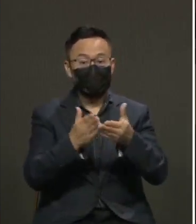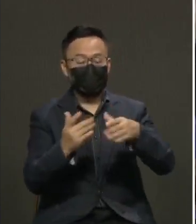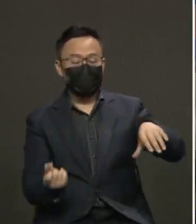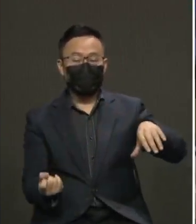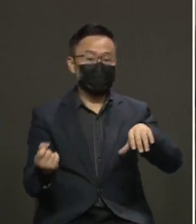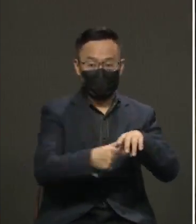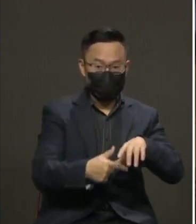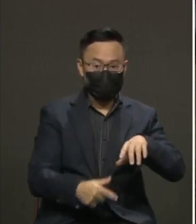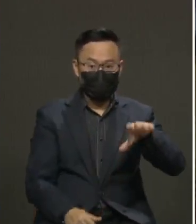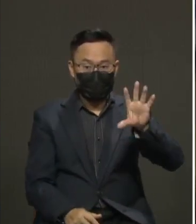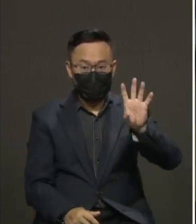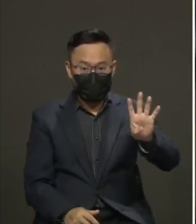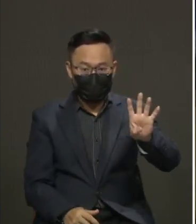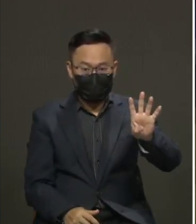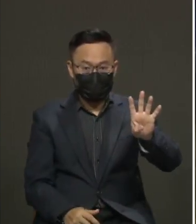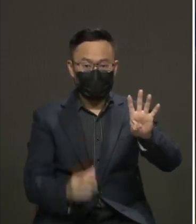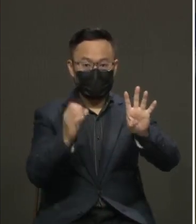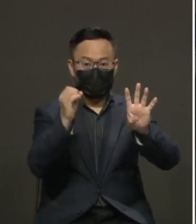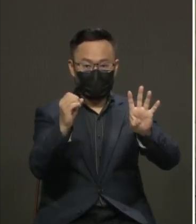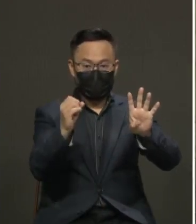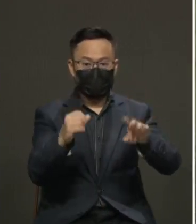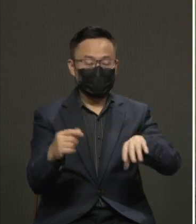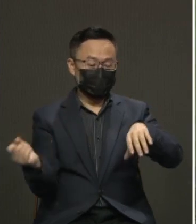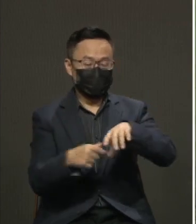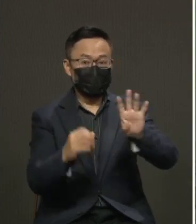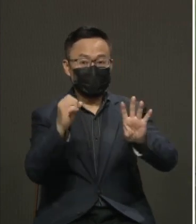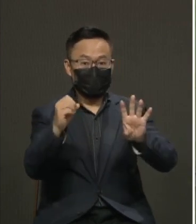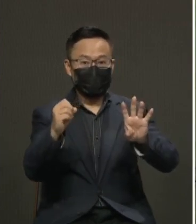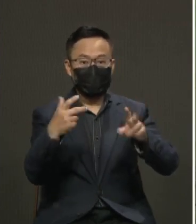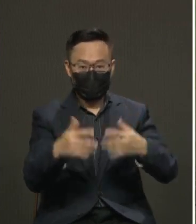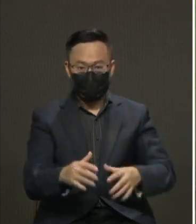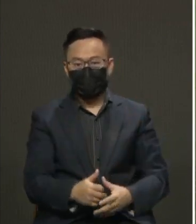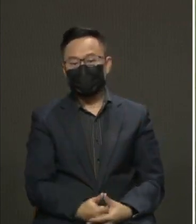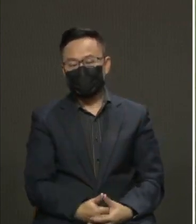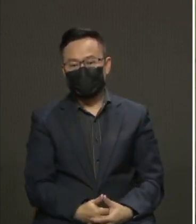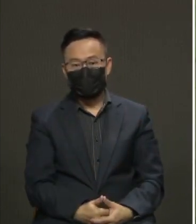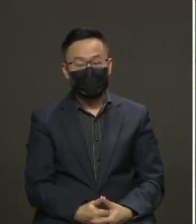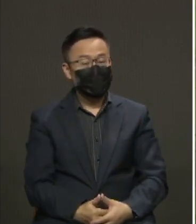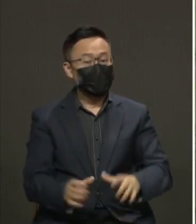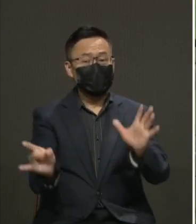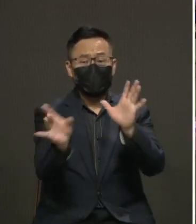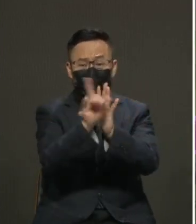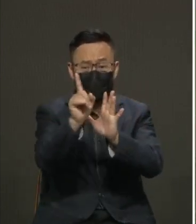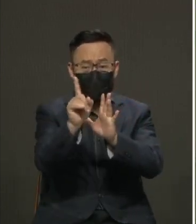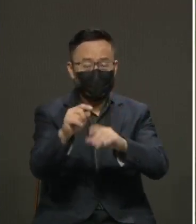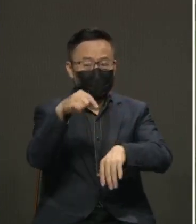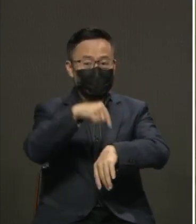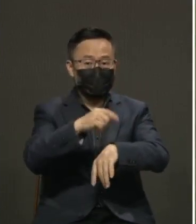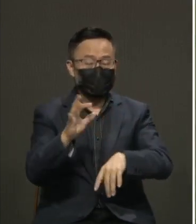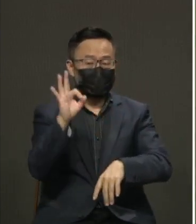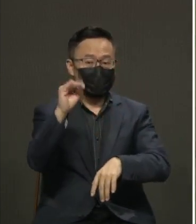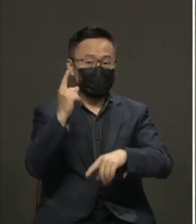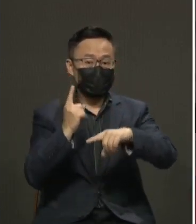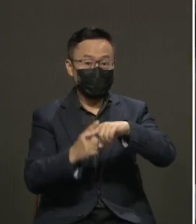ายแล้วก็เรียบร้อยค่ะ4ประตูต่อ0การท่าเรือนำห่างไปแล้วนะคะแต่นาทีสุดท้ายก่อนทดเจ็บค่ะที